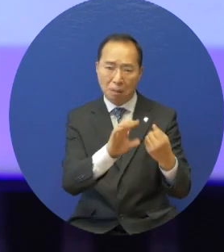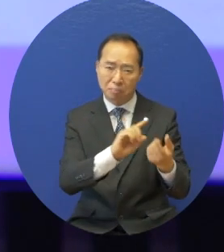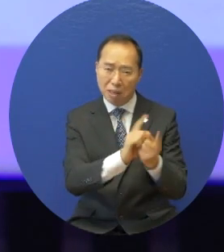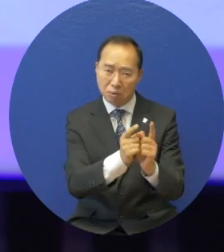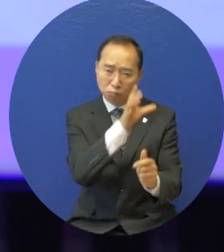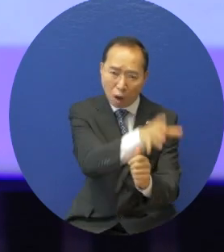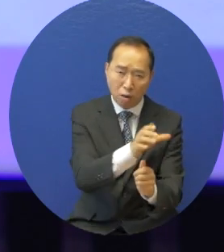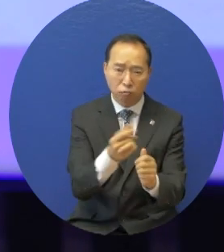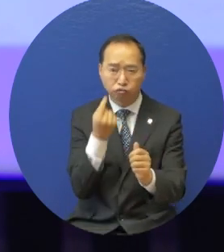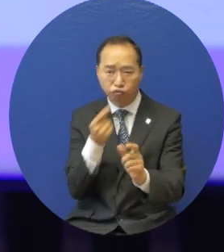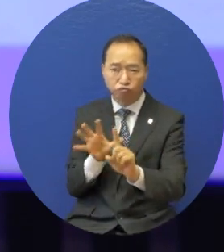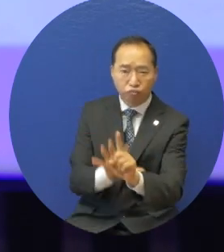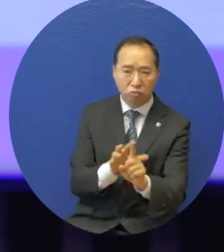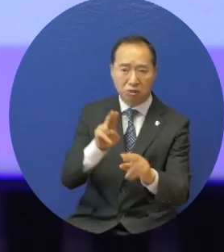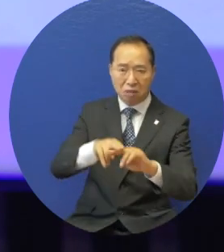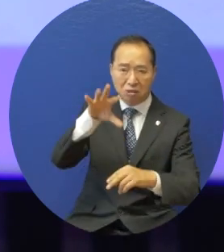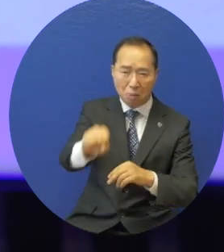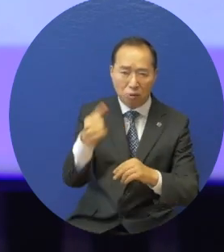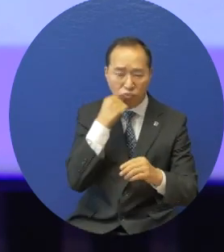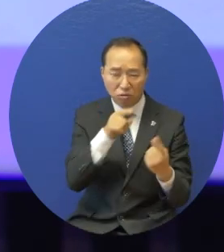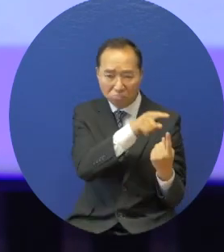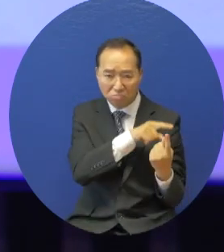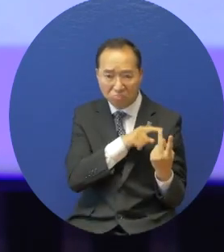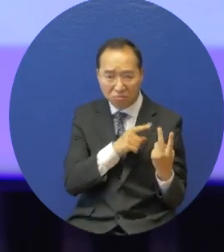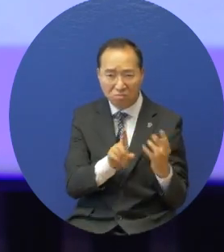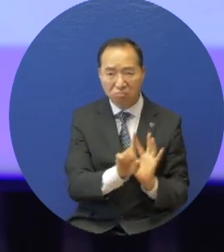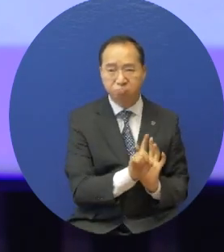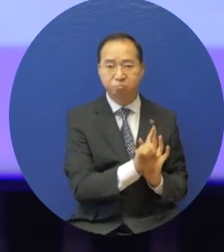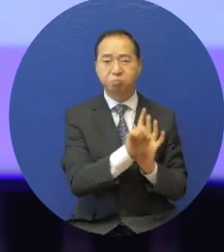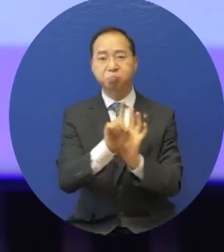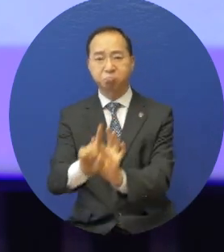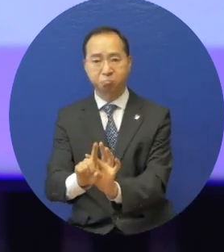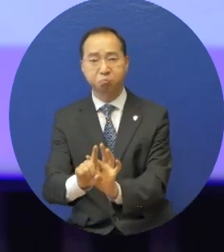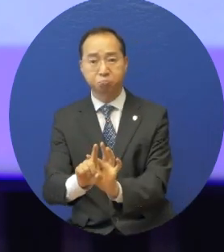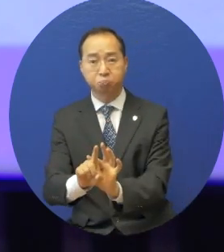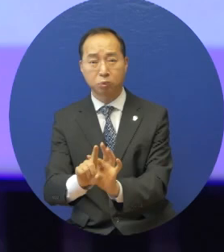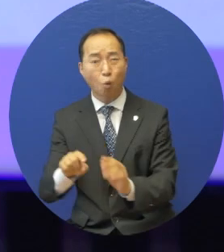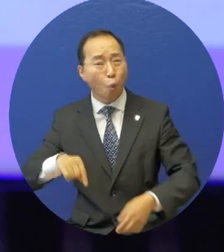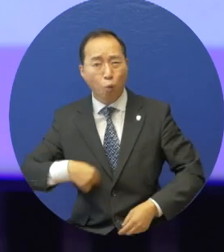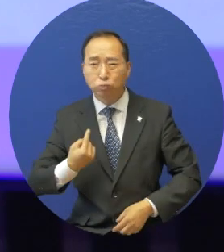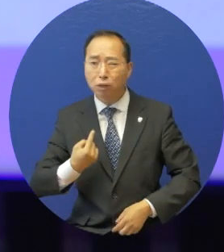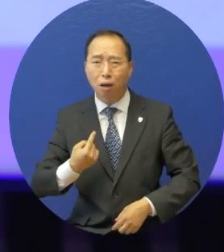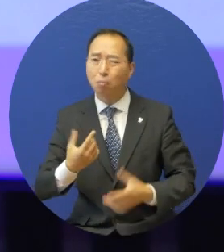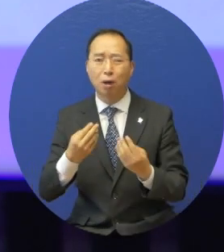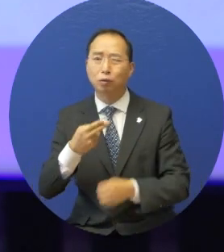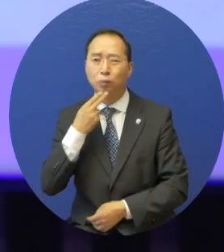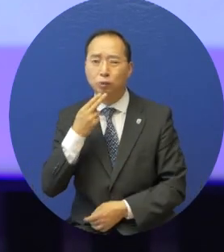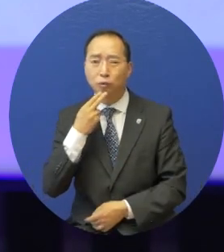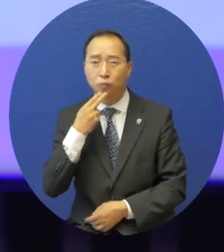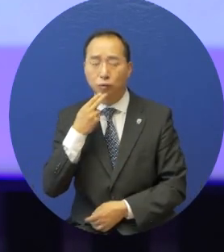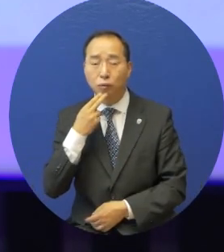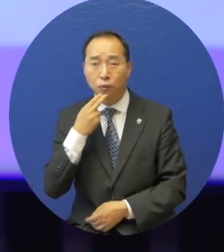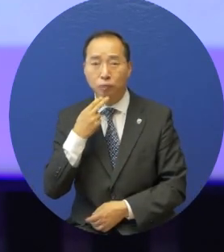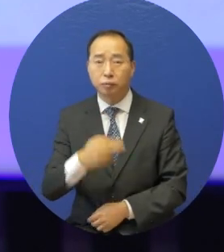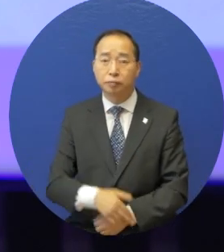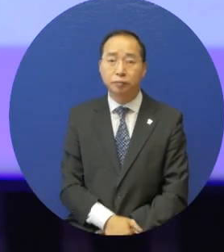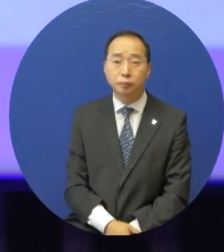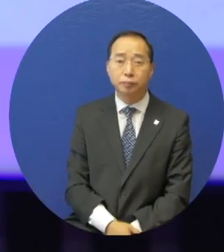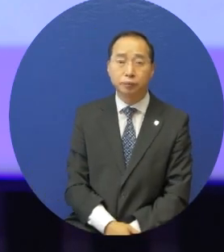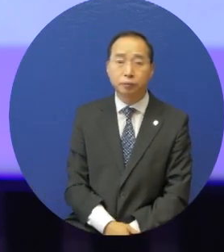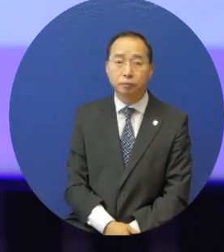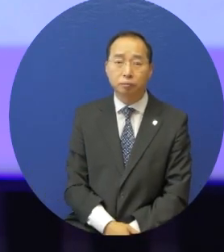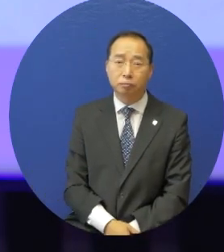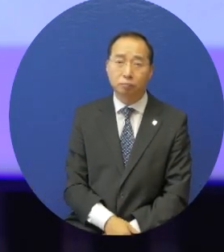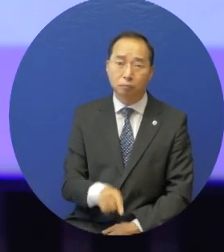써주는 사람도 데리고 가고요. 그 다음에 자리 잡아주는 사람도 데리고 가고요. 그 다음에 혹시 뭐 모범 답안도 필요할까? 해도 책임담도 데리고